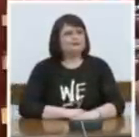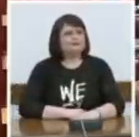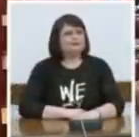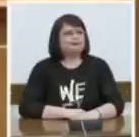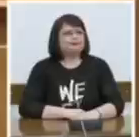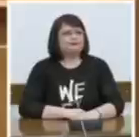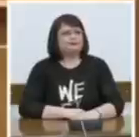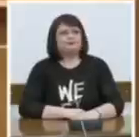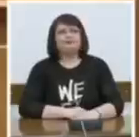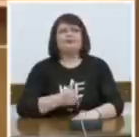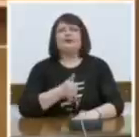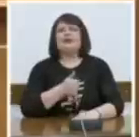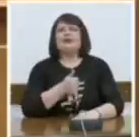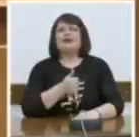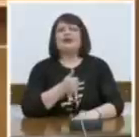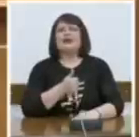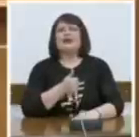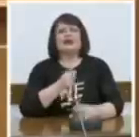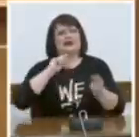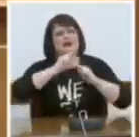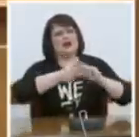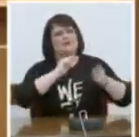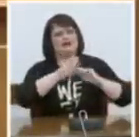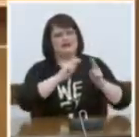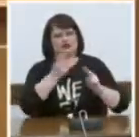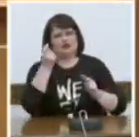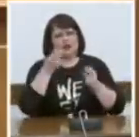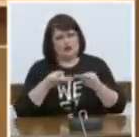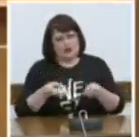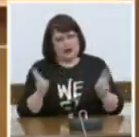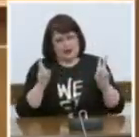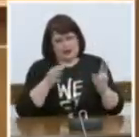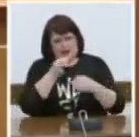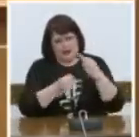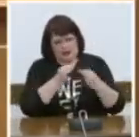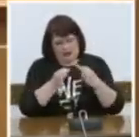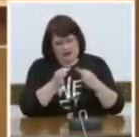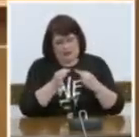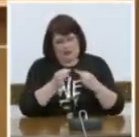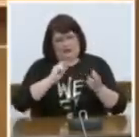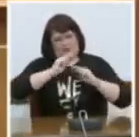Πριν πούμε στα θέματα των προγραμματικών δηλώσεων, επιτρέψτε μου να πω κάτι που επισήμανα δεν ανέφερε ο κ. Μητσοτάκης.